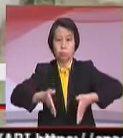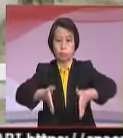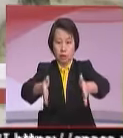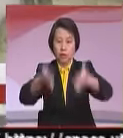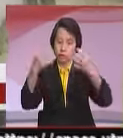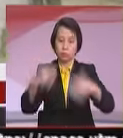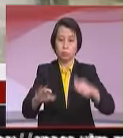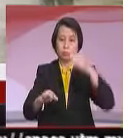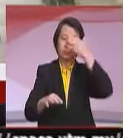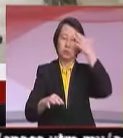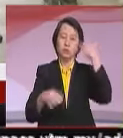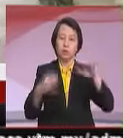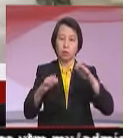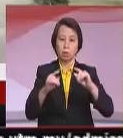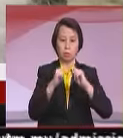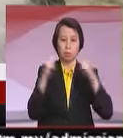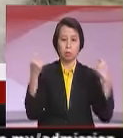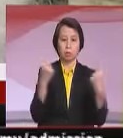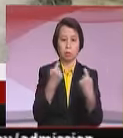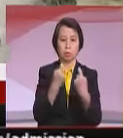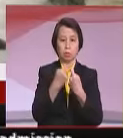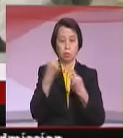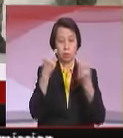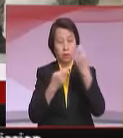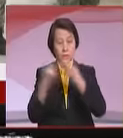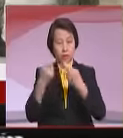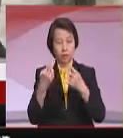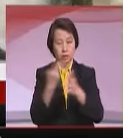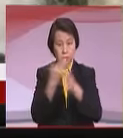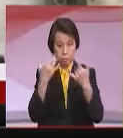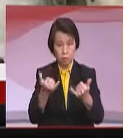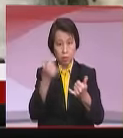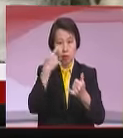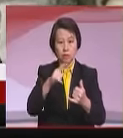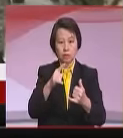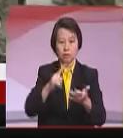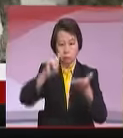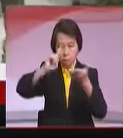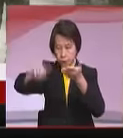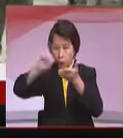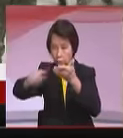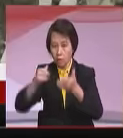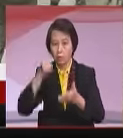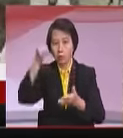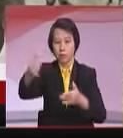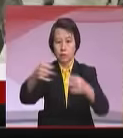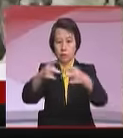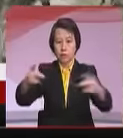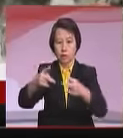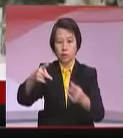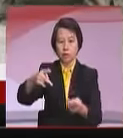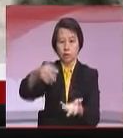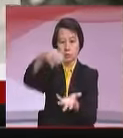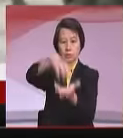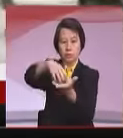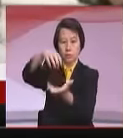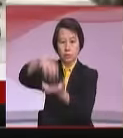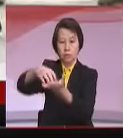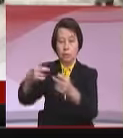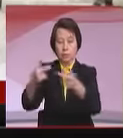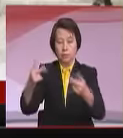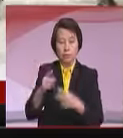dilalui oleh pasukan rombongan pada kali ini untuk memeriksa ke kawasan pos-pos kawalan yang terdapat di bahagian